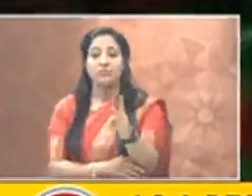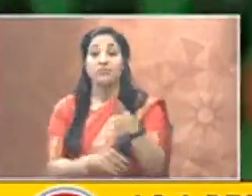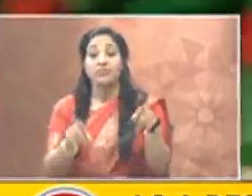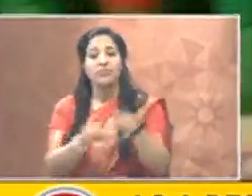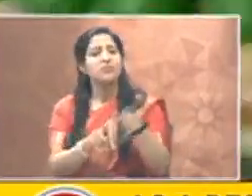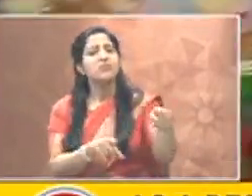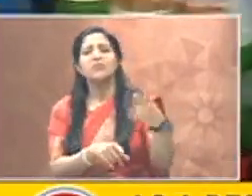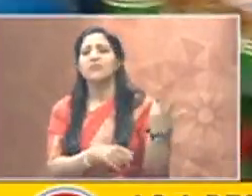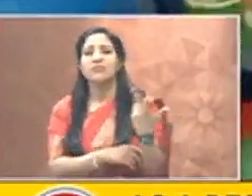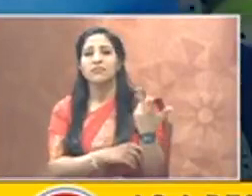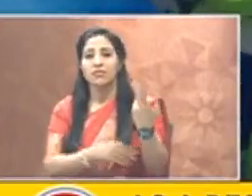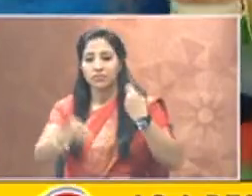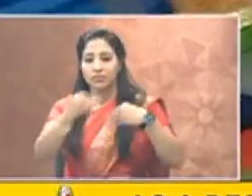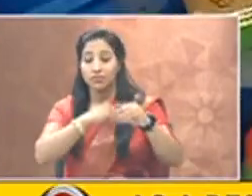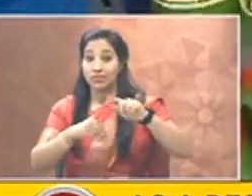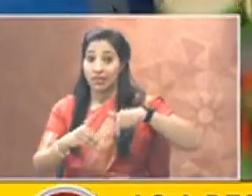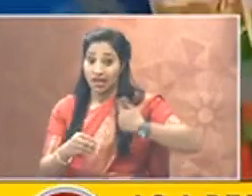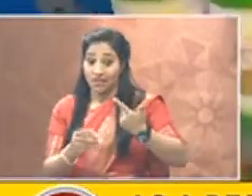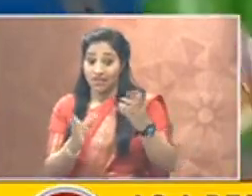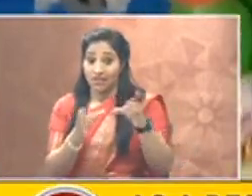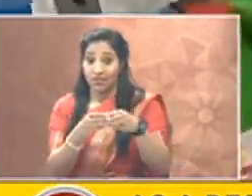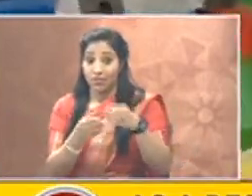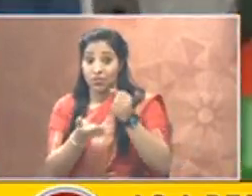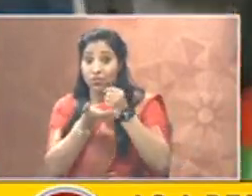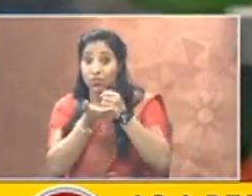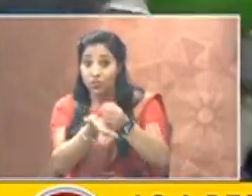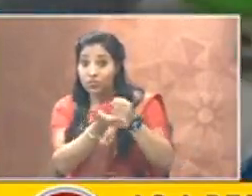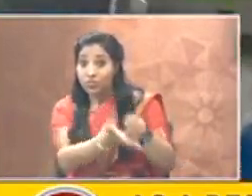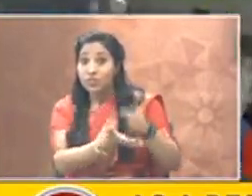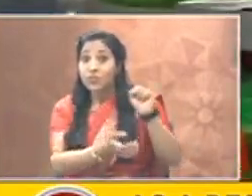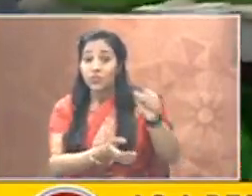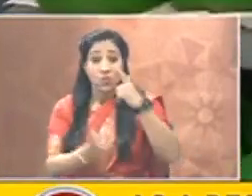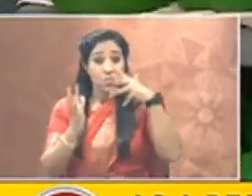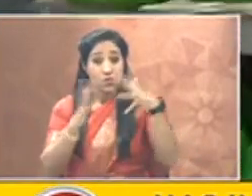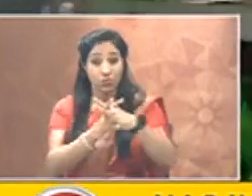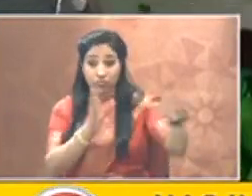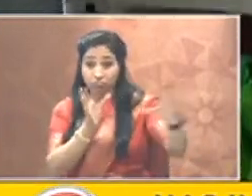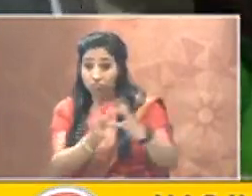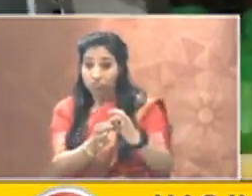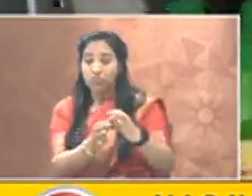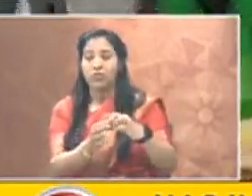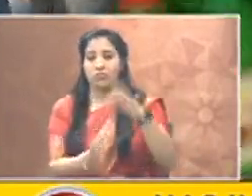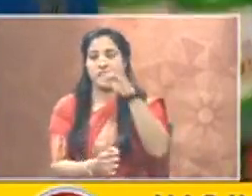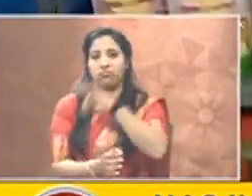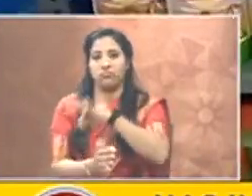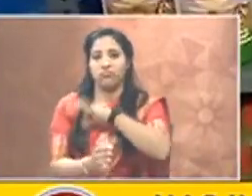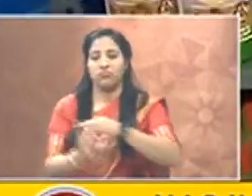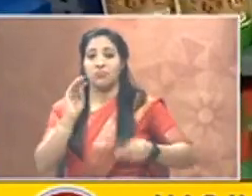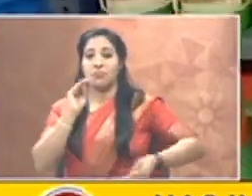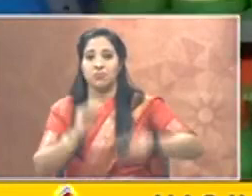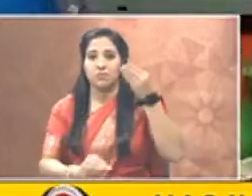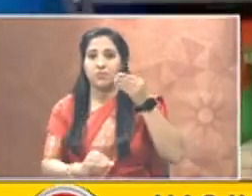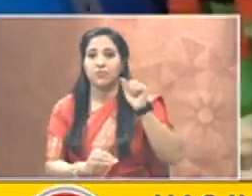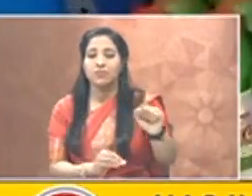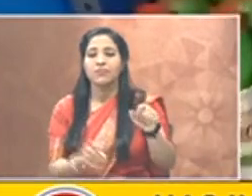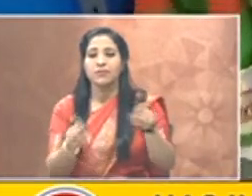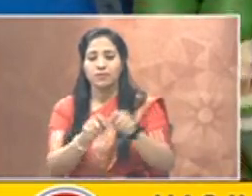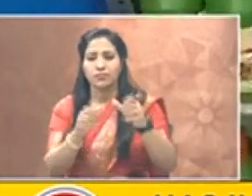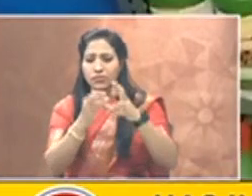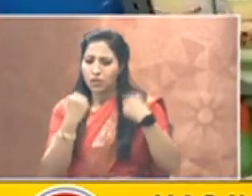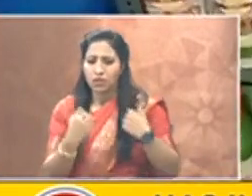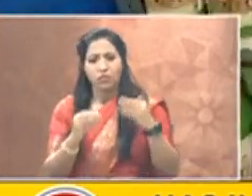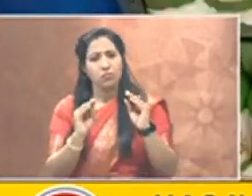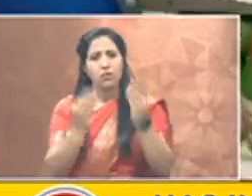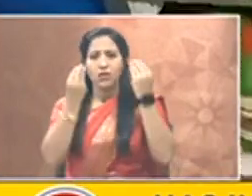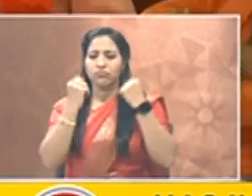इससे सेल्फ हेल्प ग्रुप से जुड़ी इन महिलाओं की आय बढ़ी है और उनकी आर्थिक स्थिति